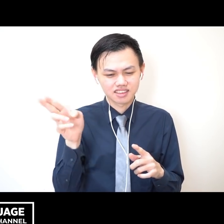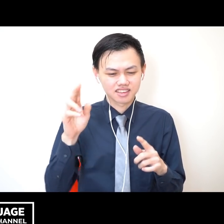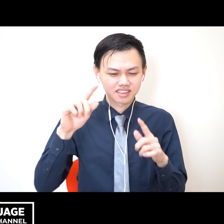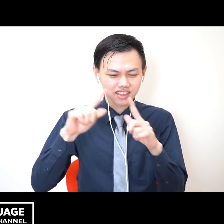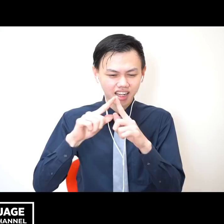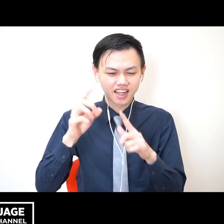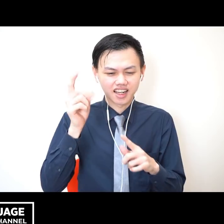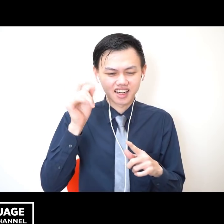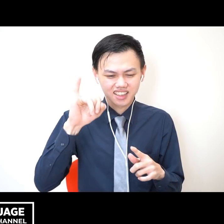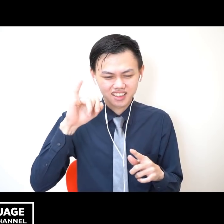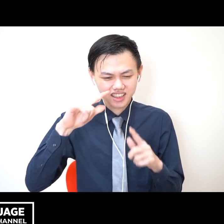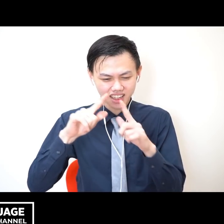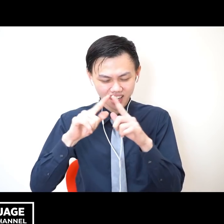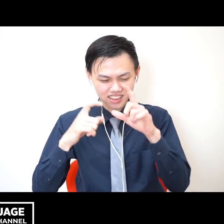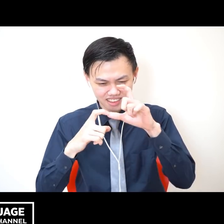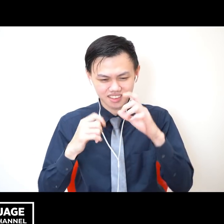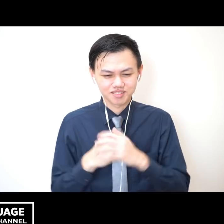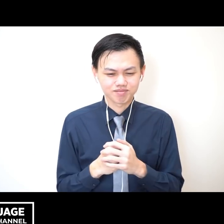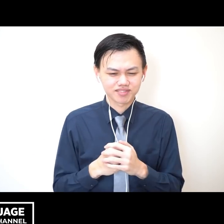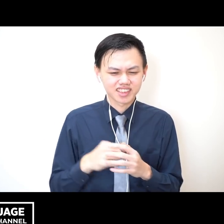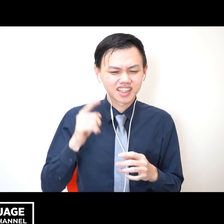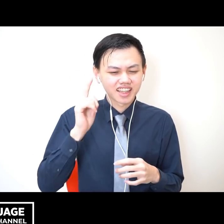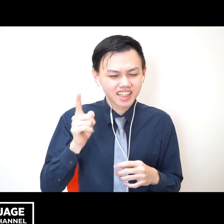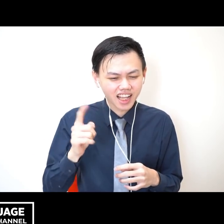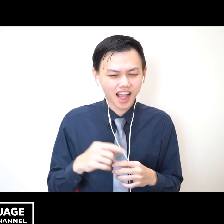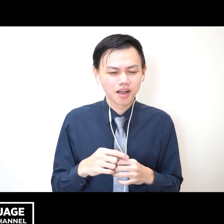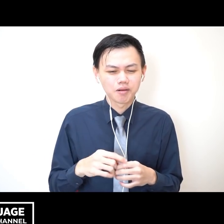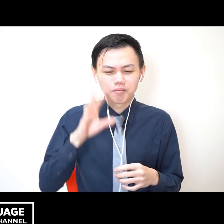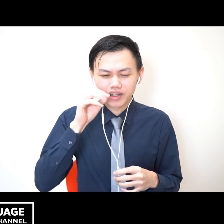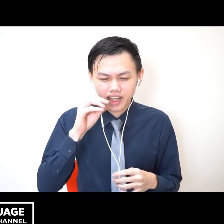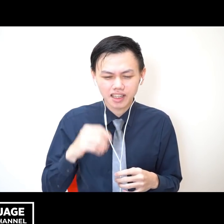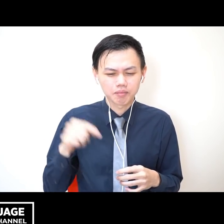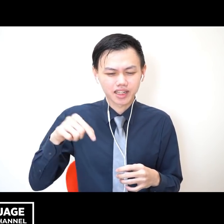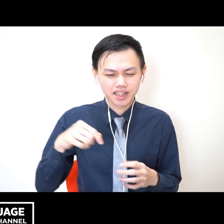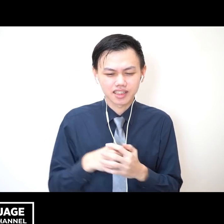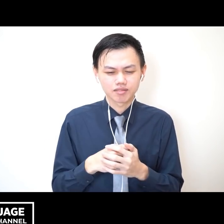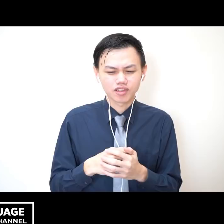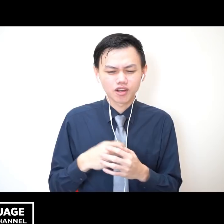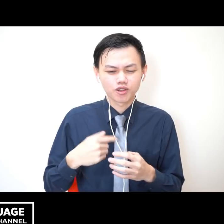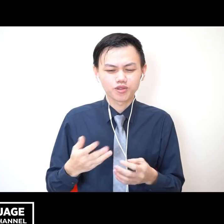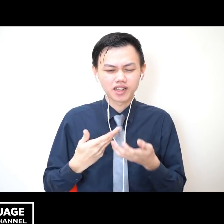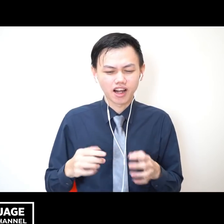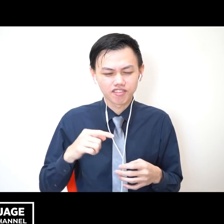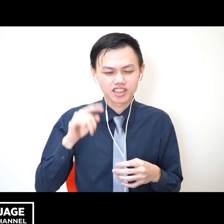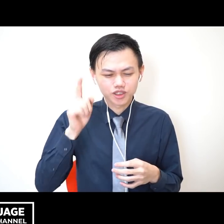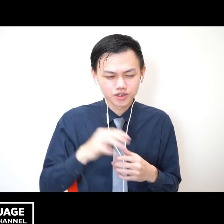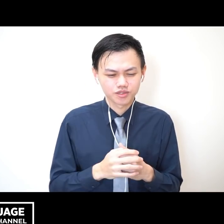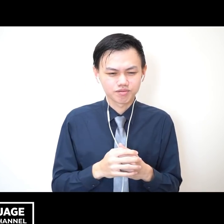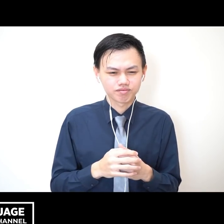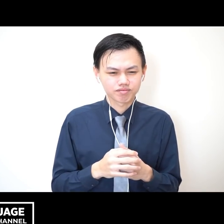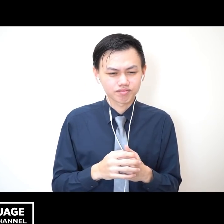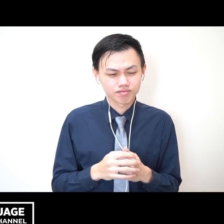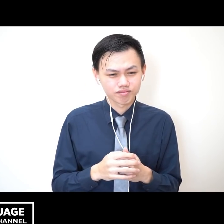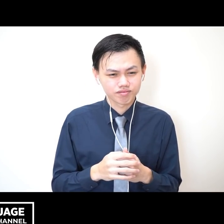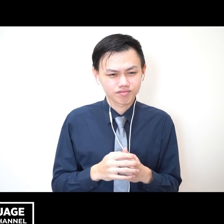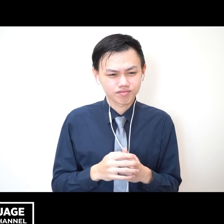come. And they will come. It's not a question of if, but a question of when.